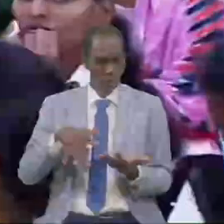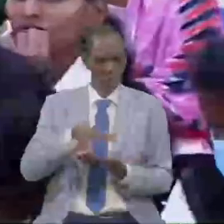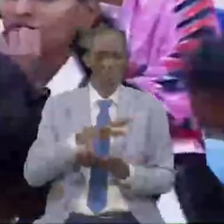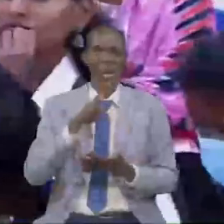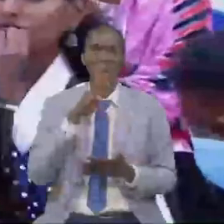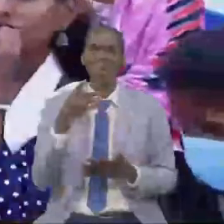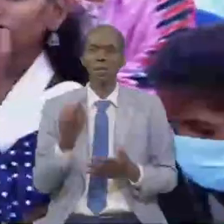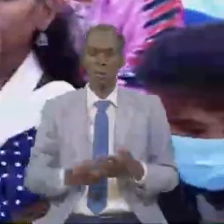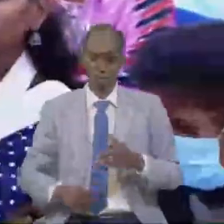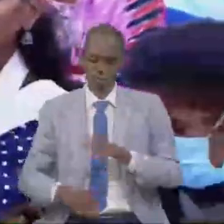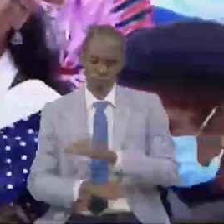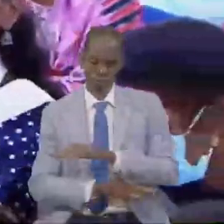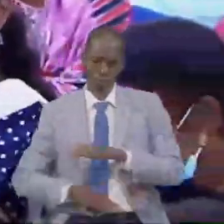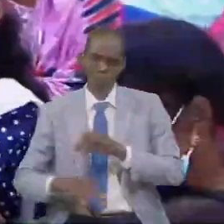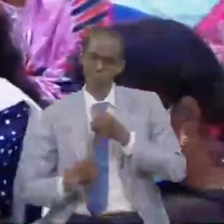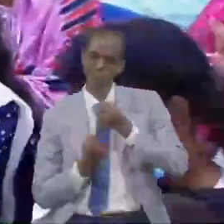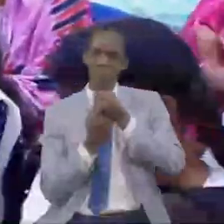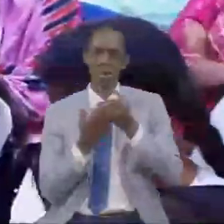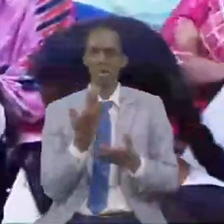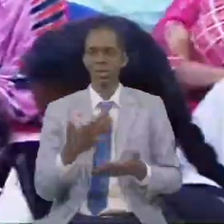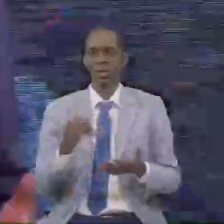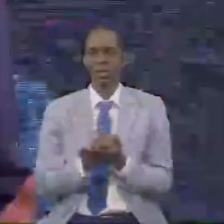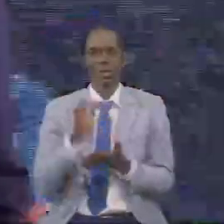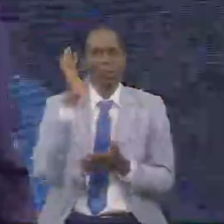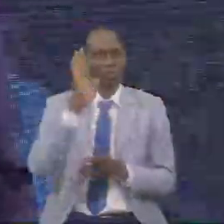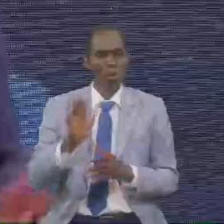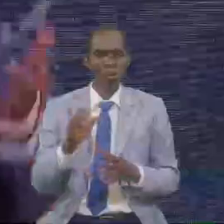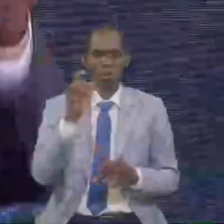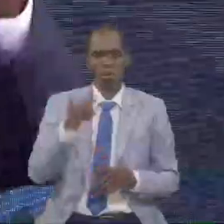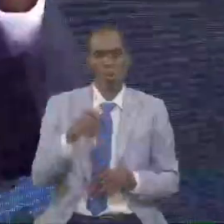Ce sont des choses fondamentales dont nous avons besoin de comprendre.